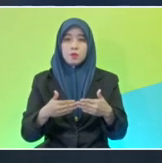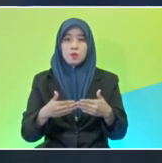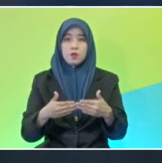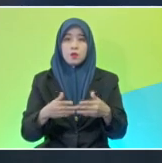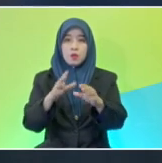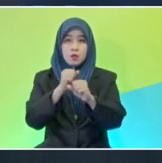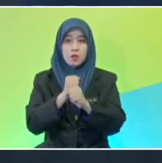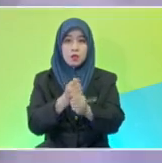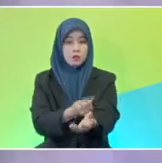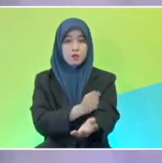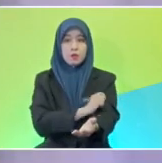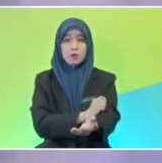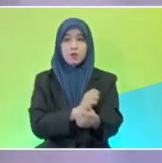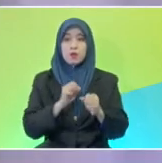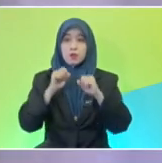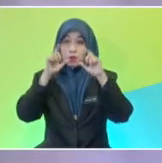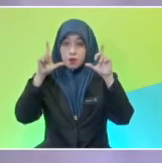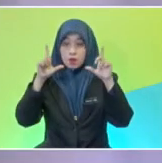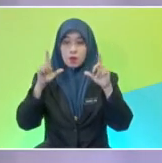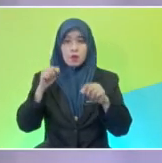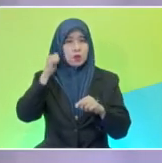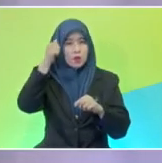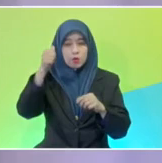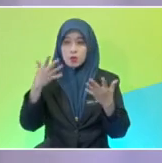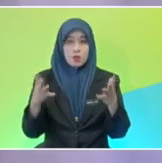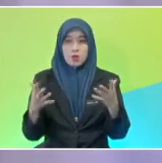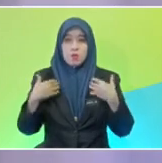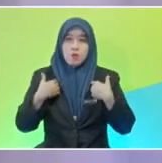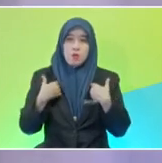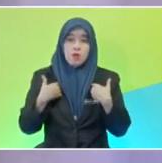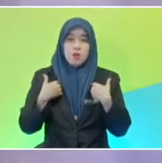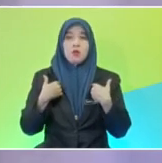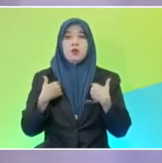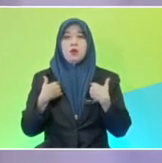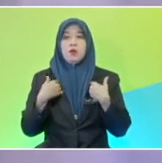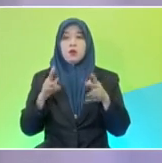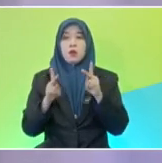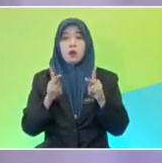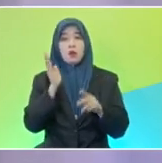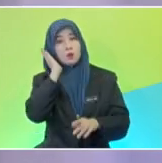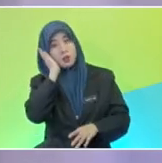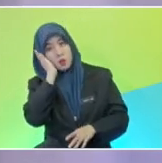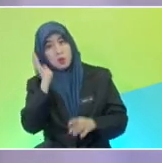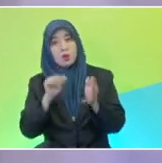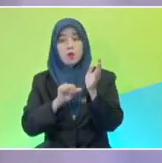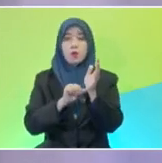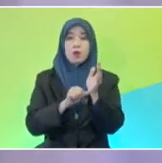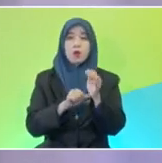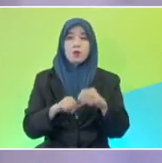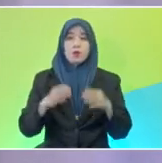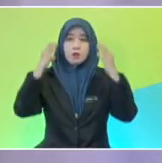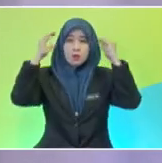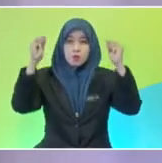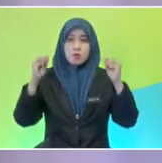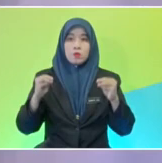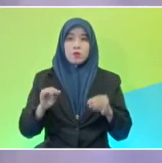harinya kita rasa penat je. Betul, rasa mengantuk je. Betul cikgu? Betul. Cikgu boleh tak saya nak tidur sekejap? Saya